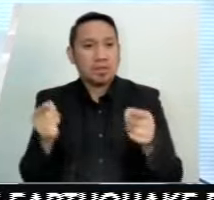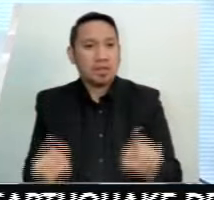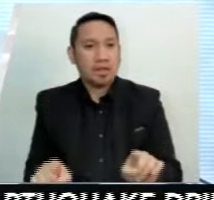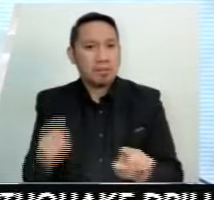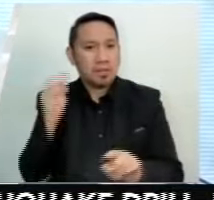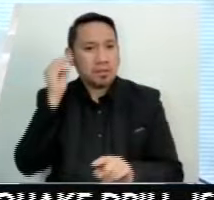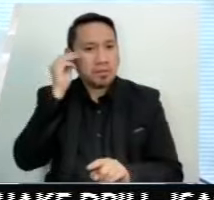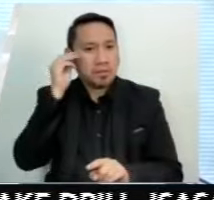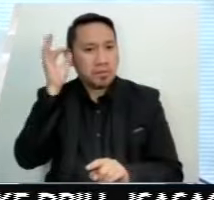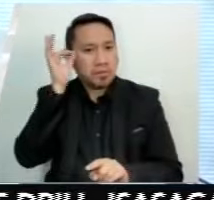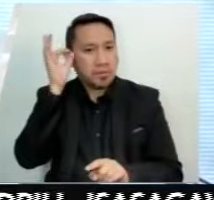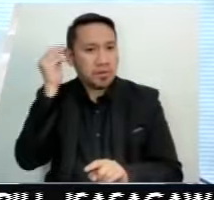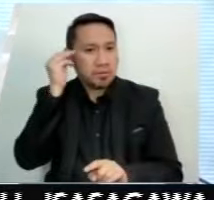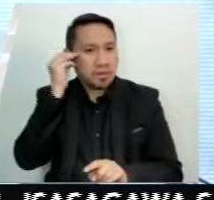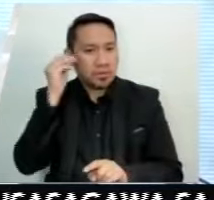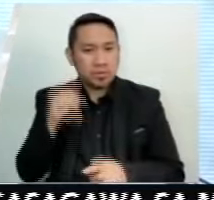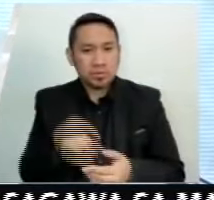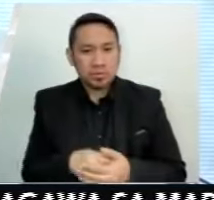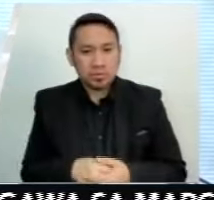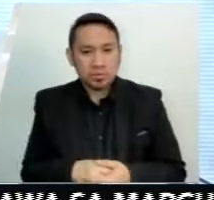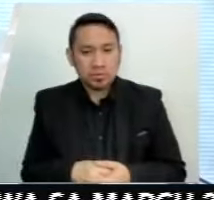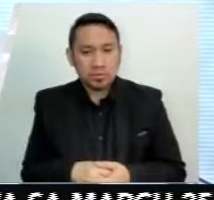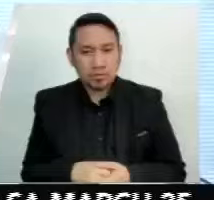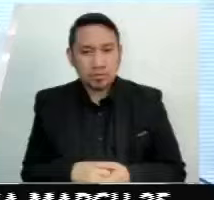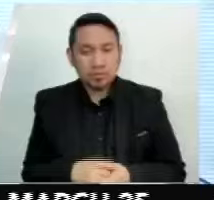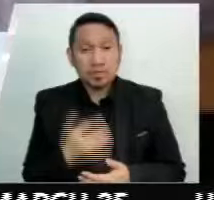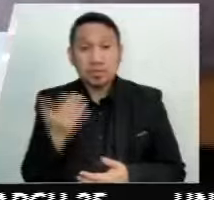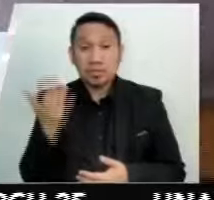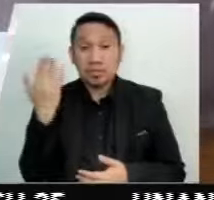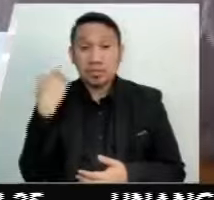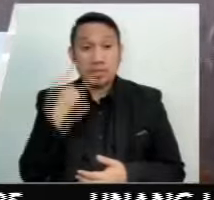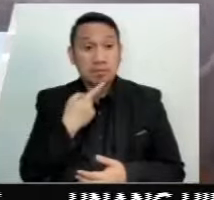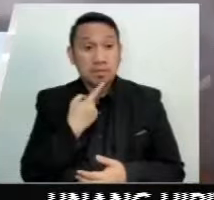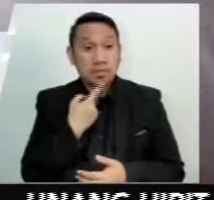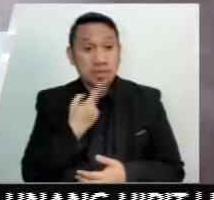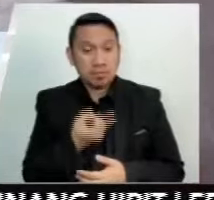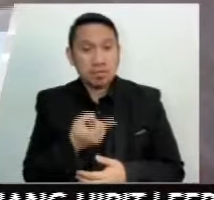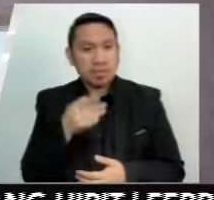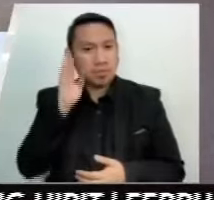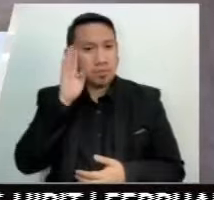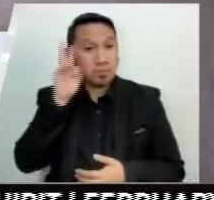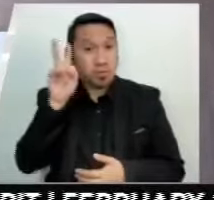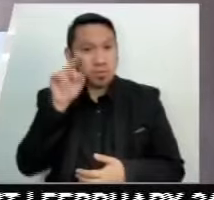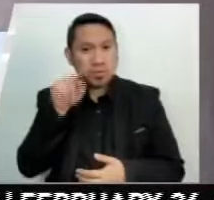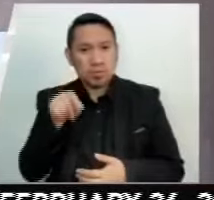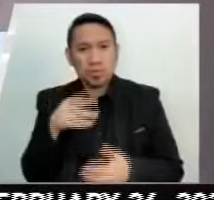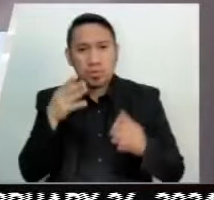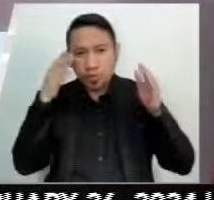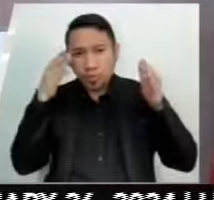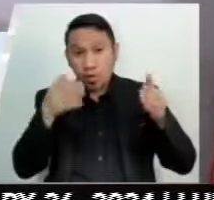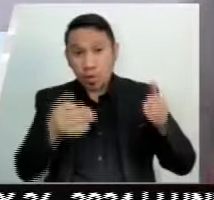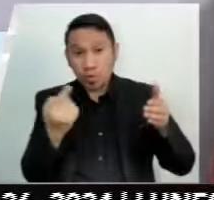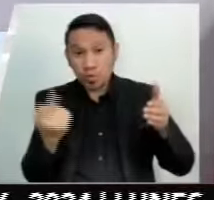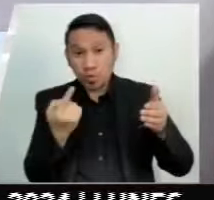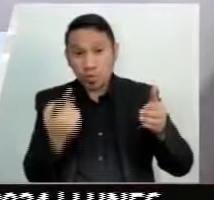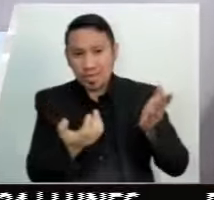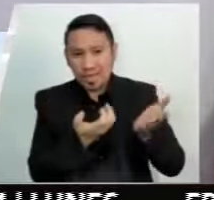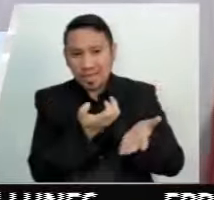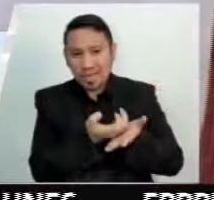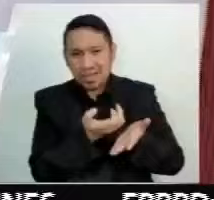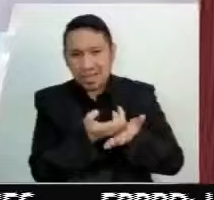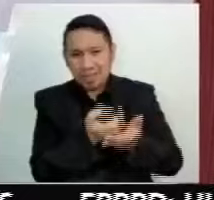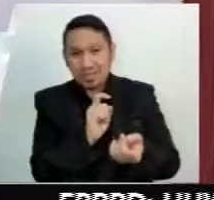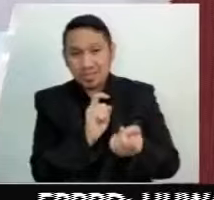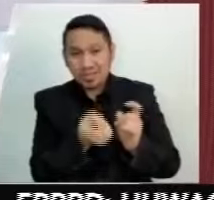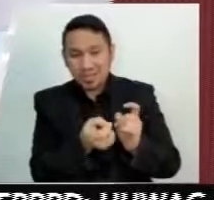ni Pangulong Marcos sa economic provisions lamang ang tinututukan ng isinusulong na charter change. Bukas naman daw siya na